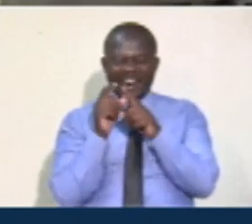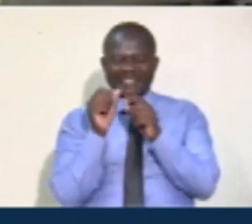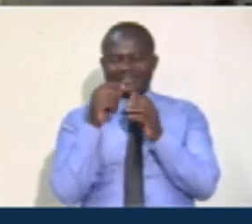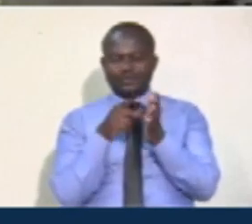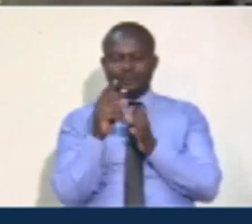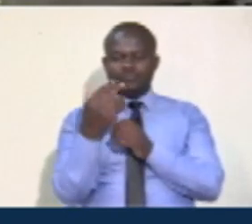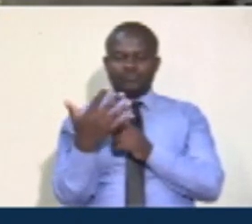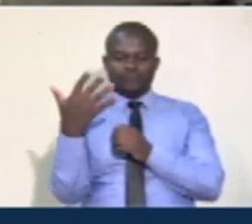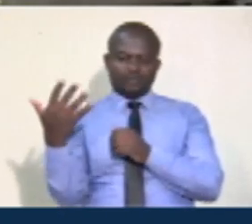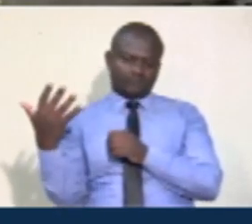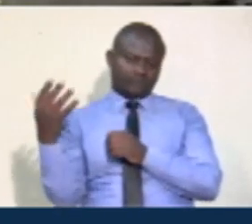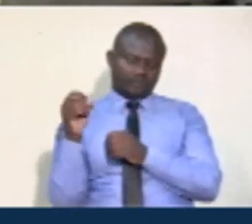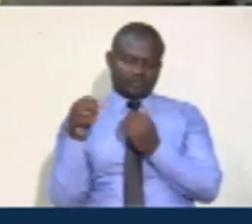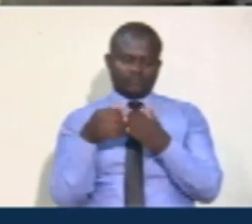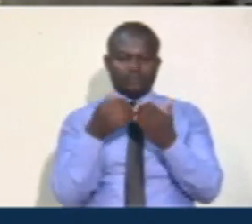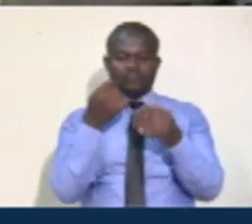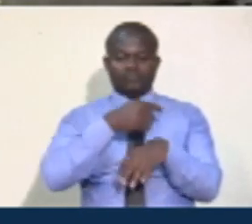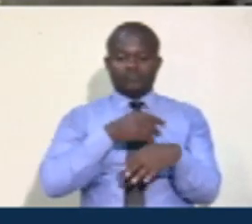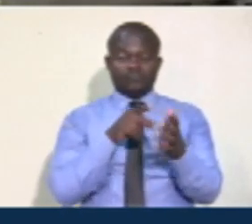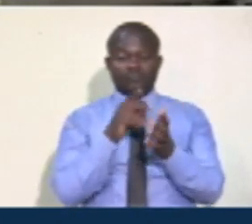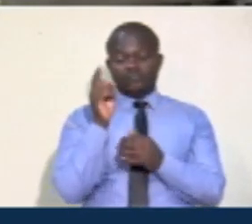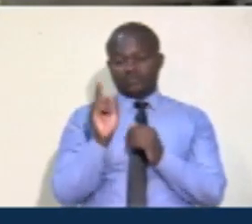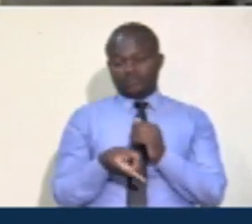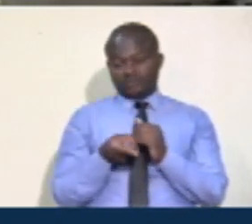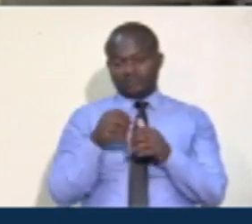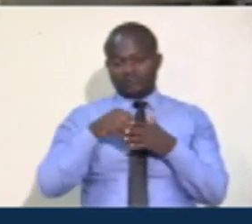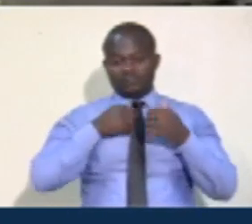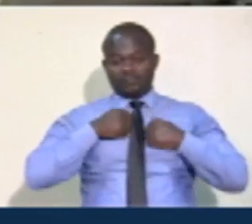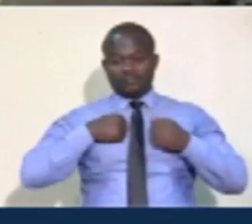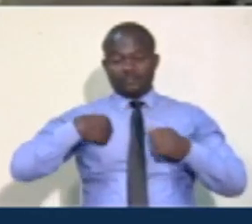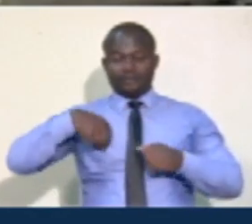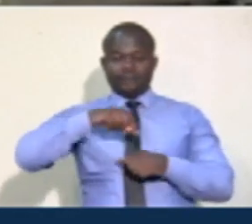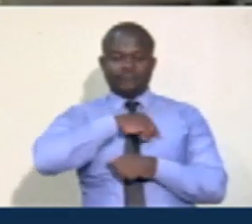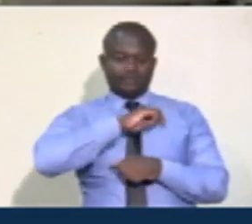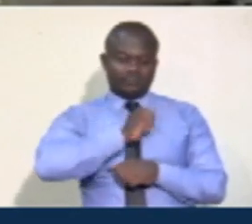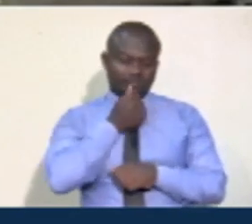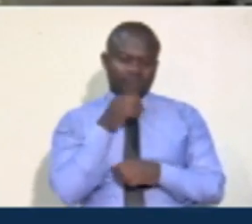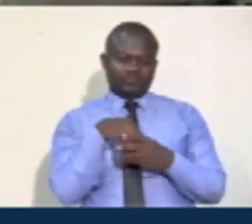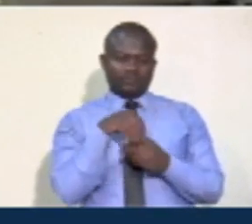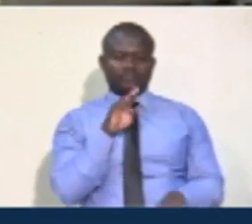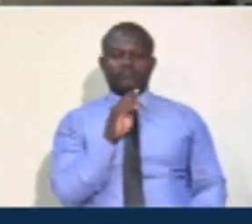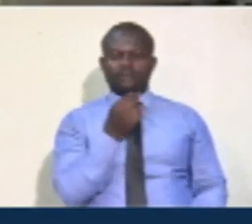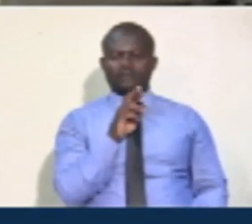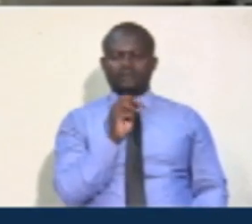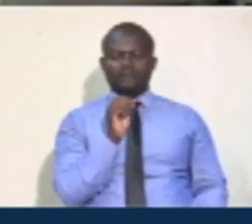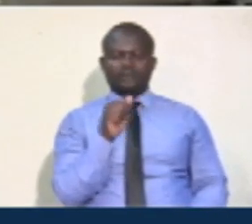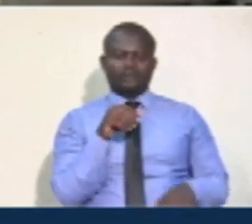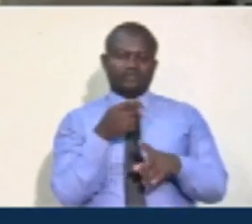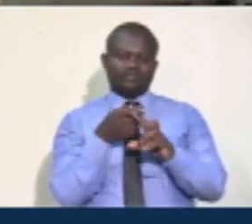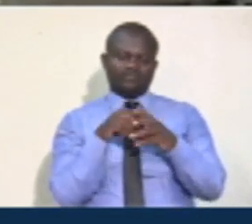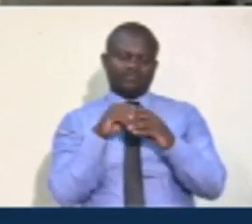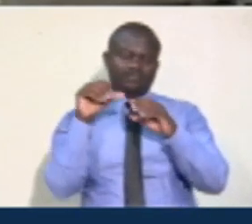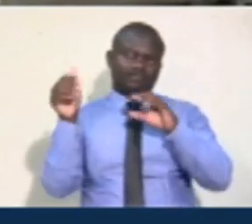550 uyu munsi uri kugura inoti y'igihumbi ndavuga uwo mu Rwanda hano twiyereza muri Bugarama ntabwo ari uva hanze wo ni